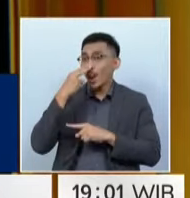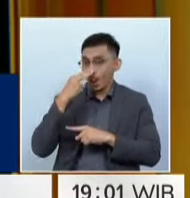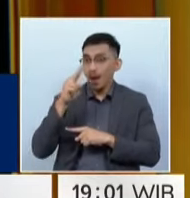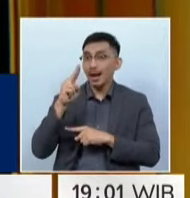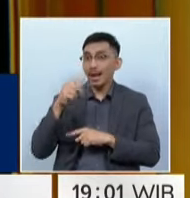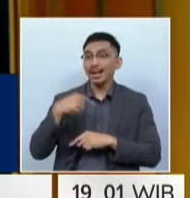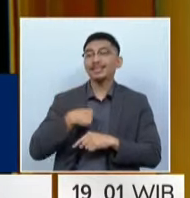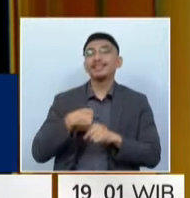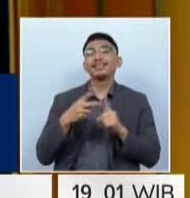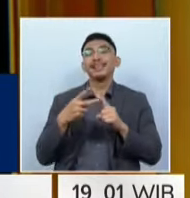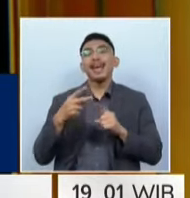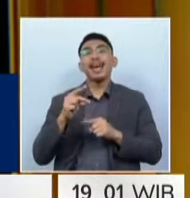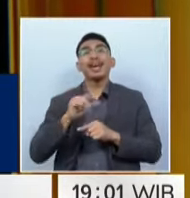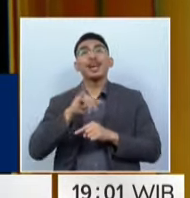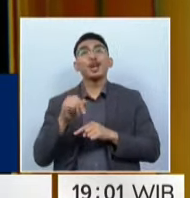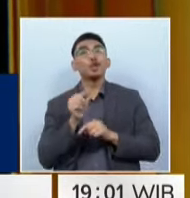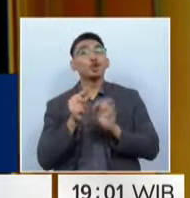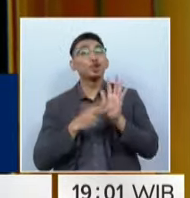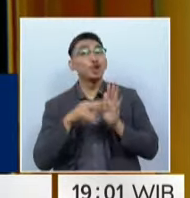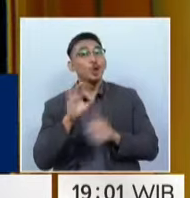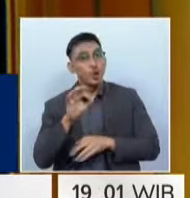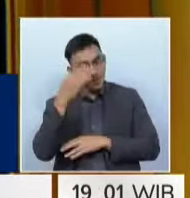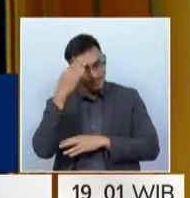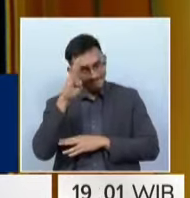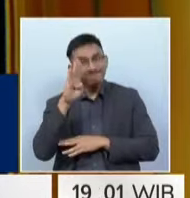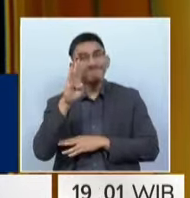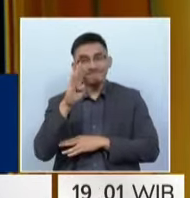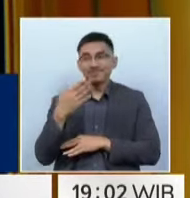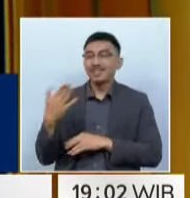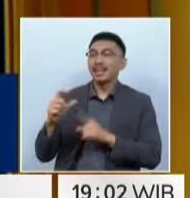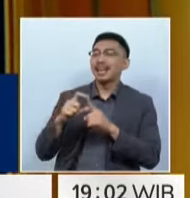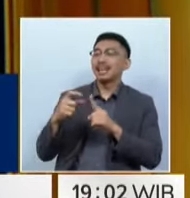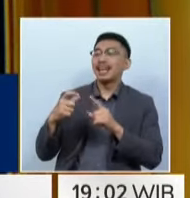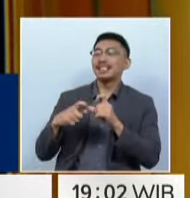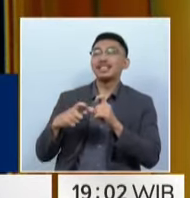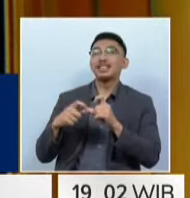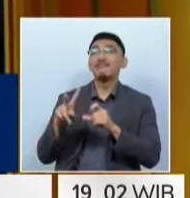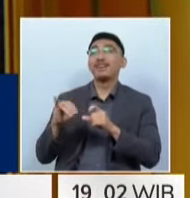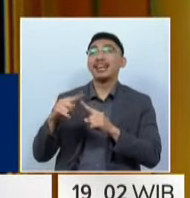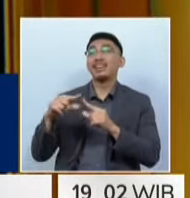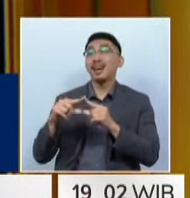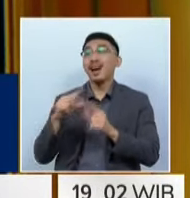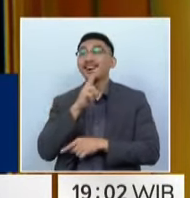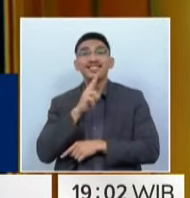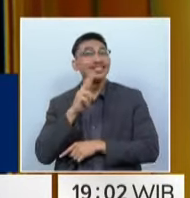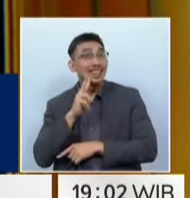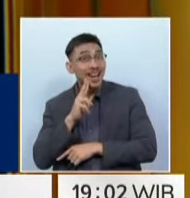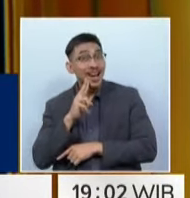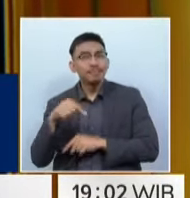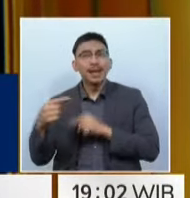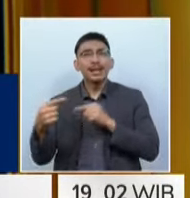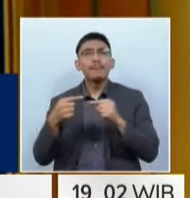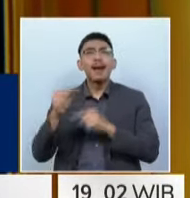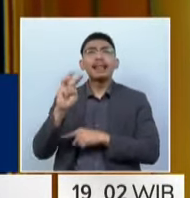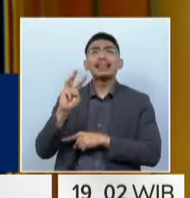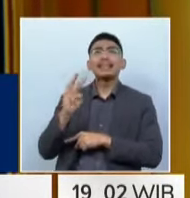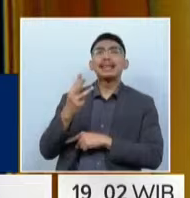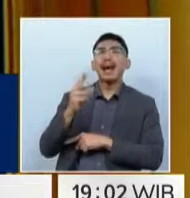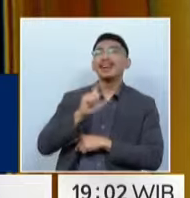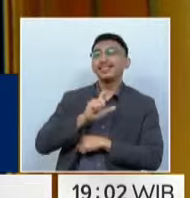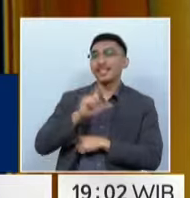sahutra dan saya Des Vita Bonda inilah inilah debat ketiga calon presiden